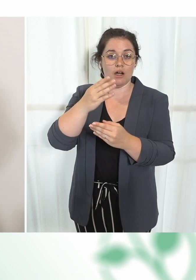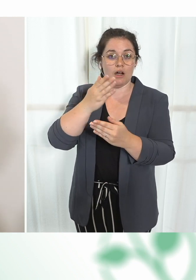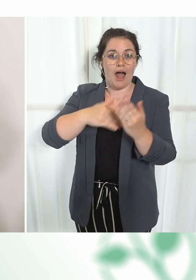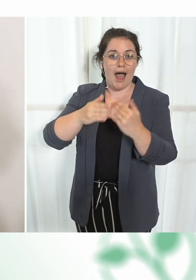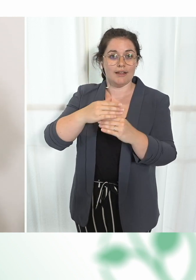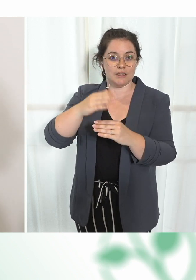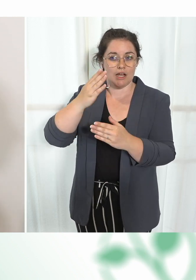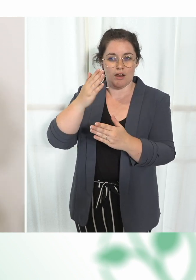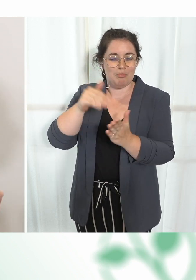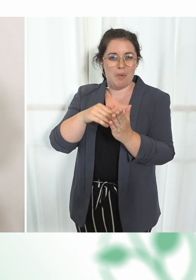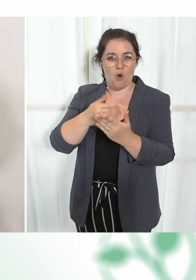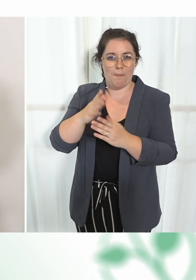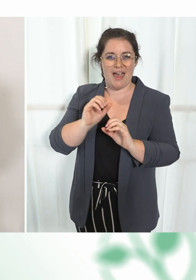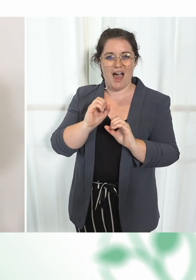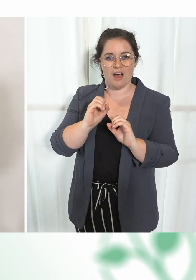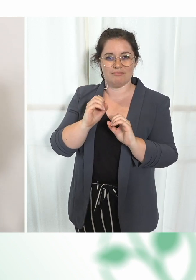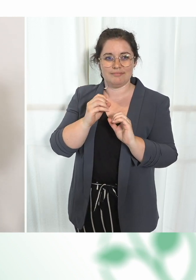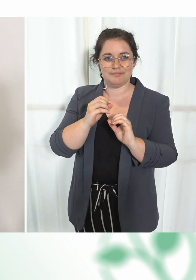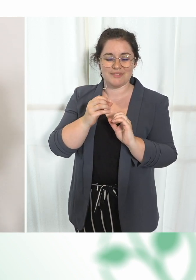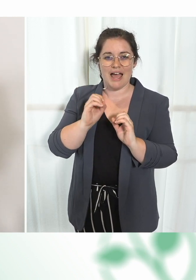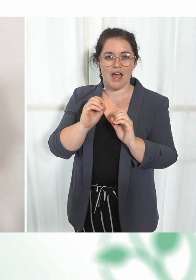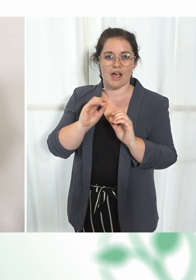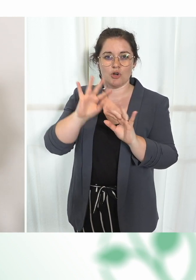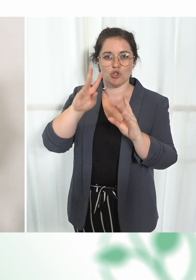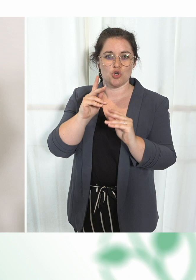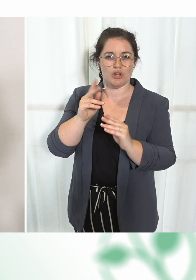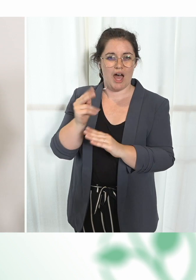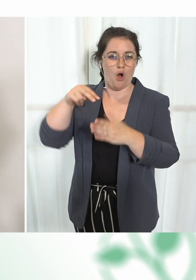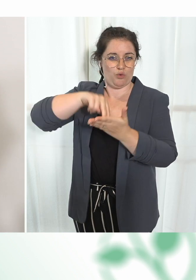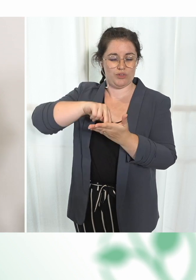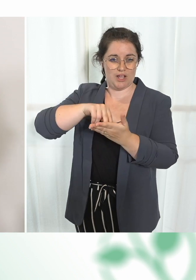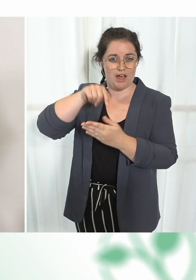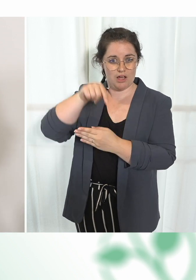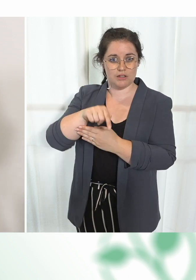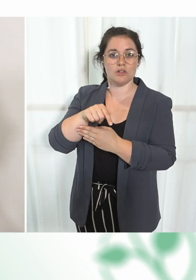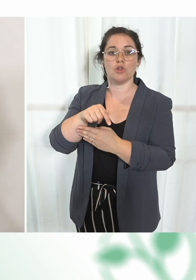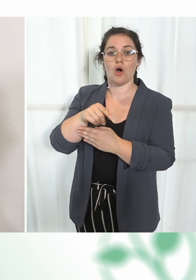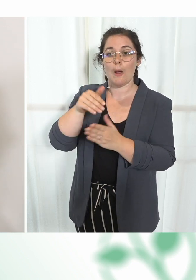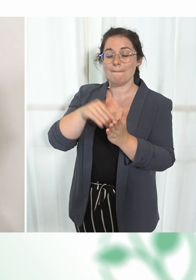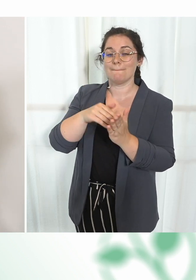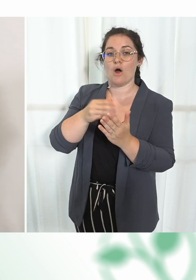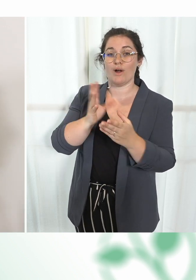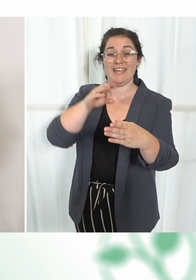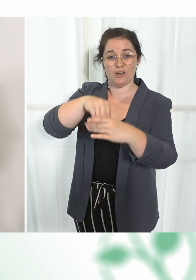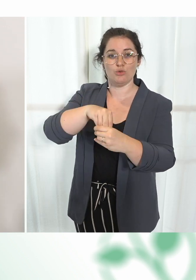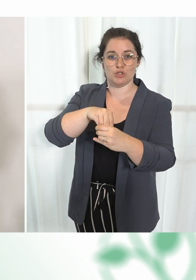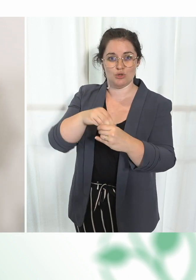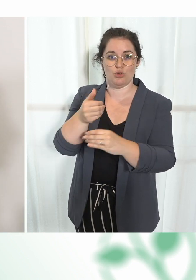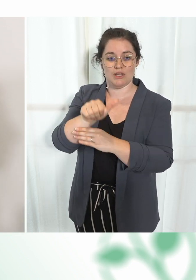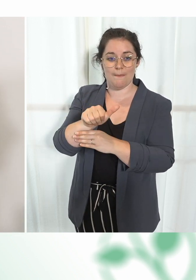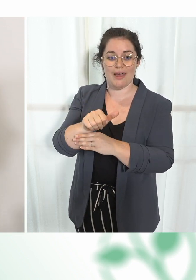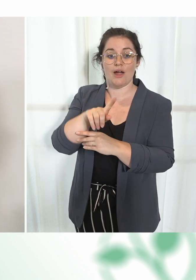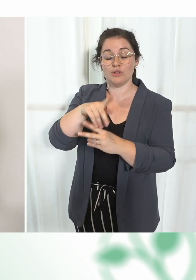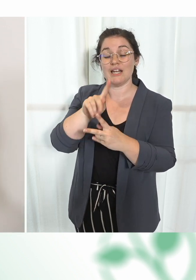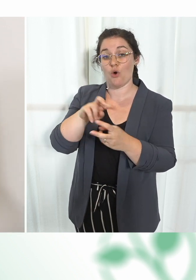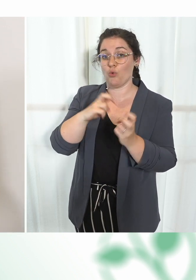attraktiver auftreten müssen, ist Inklusion ein ganz großer Beitrag, der geleistet wird. Und wenn der dann einfach auch nur zusätzlich passiert, dann ist halt das, glaube